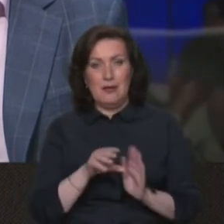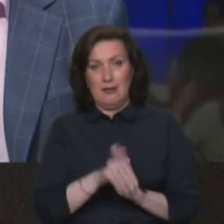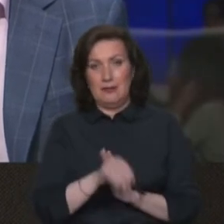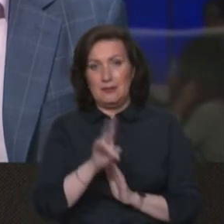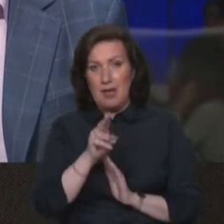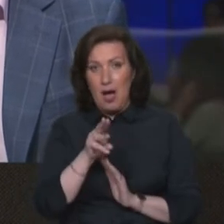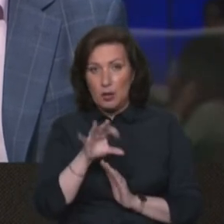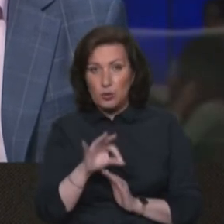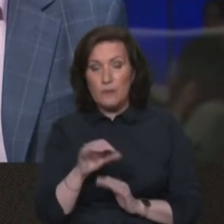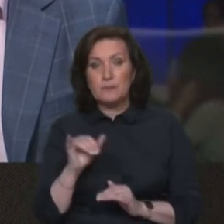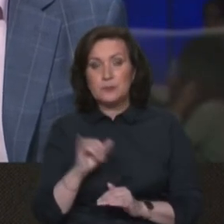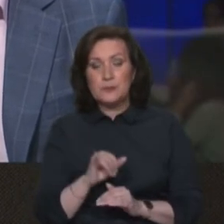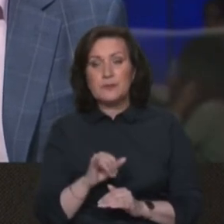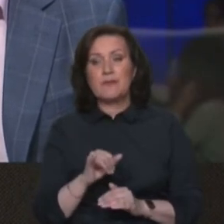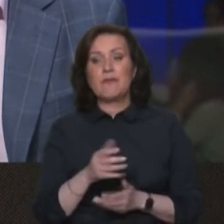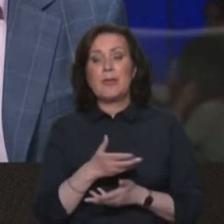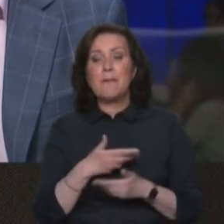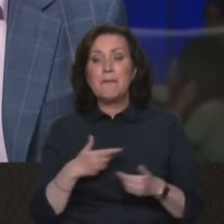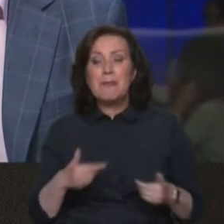НАТО. І